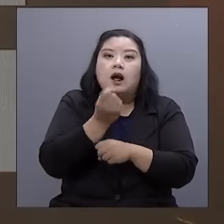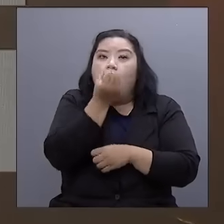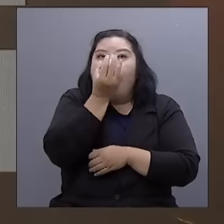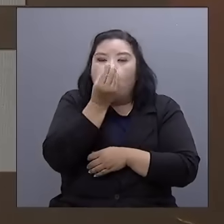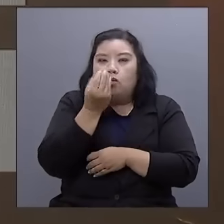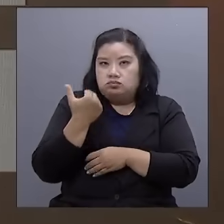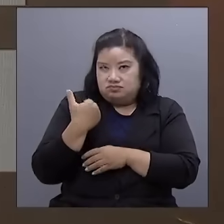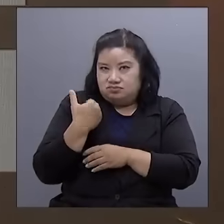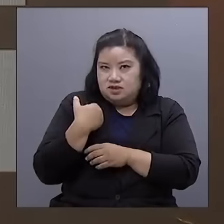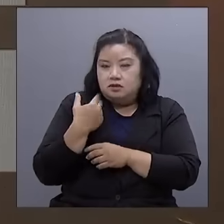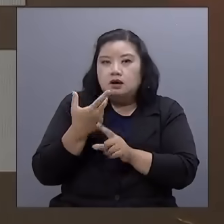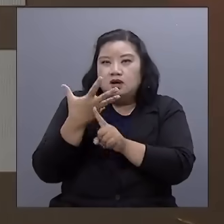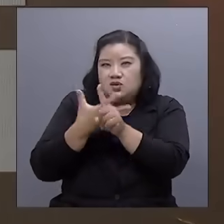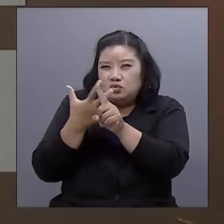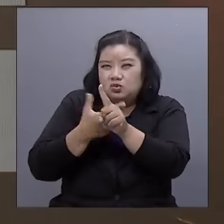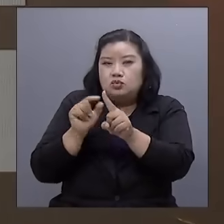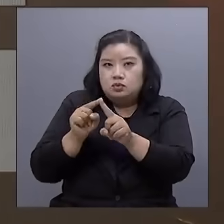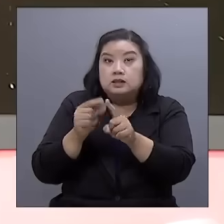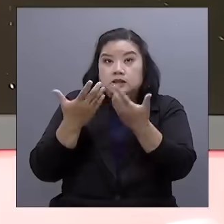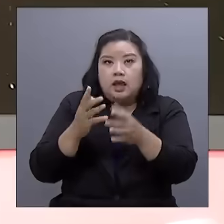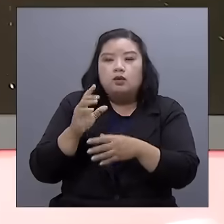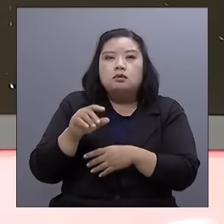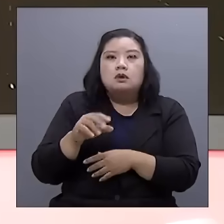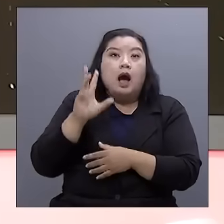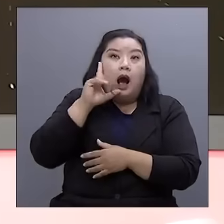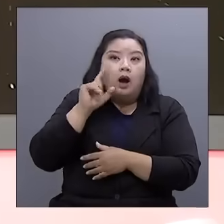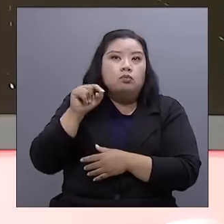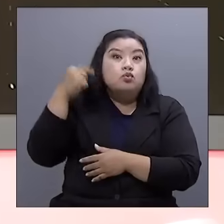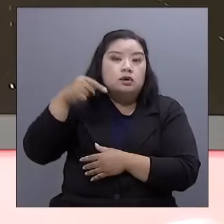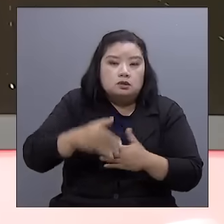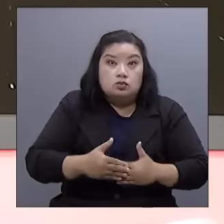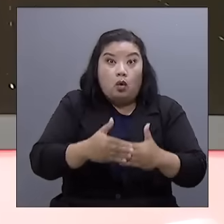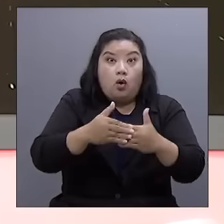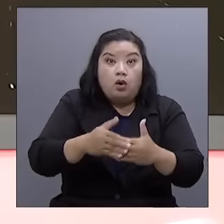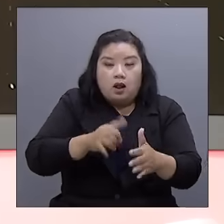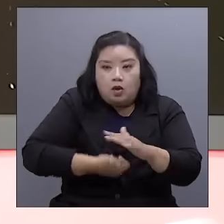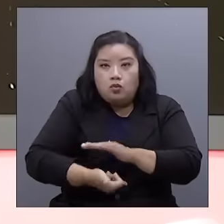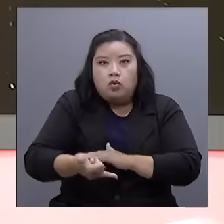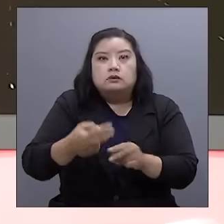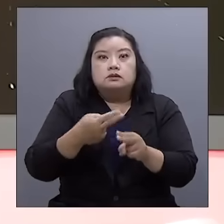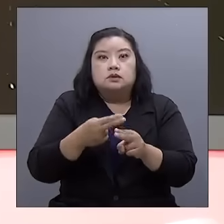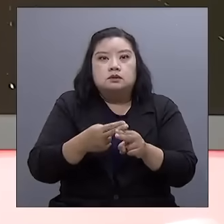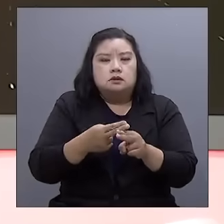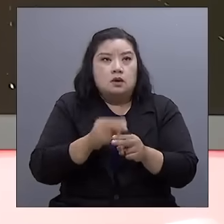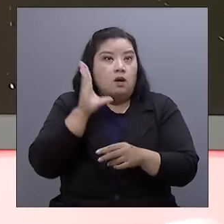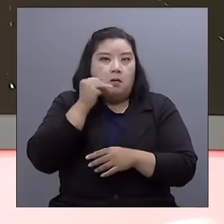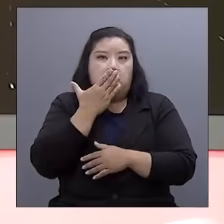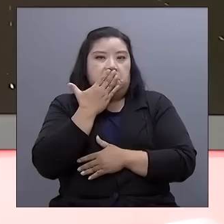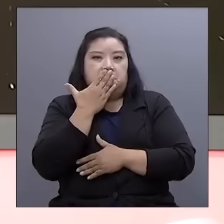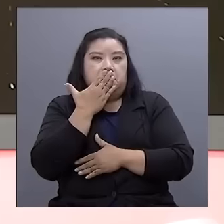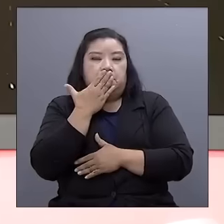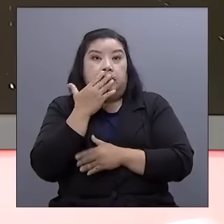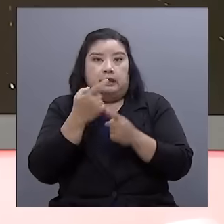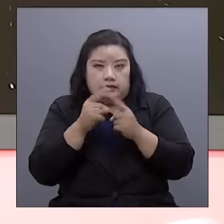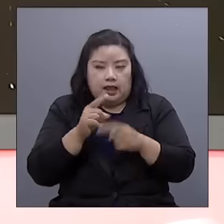โดยมีการไปพบนะคะว่านักข่าวคนดังกล่าวเนี่ยตั้งท้องและคลอดลูกโดยไม่เปิดเผยชื่อของพ่อเด็กค่ะแต่เมื่อ